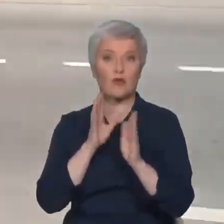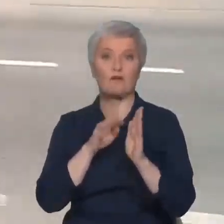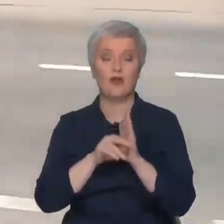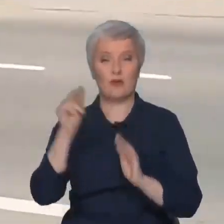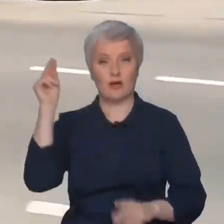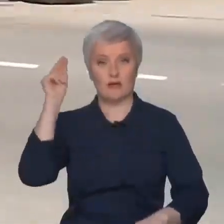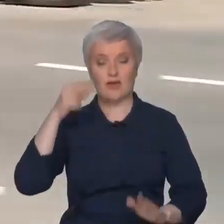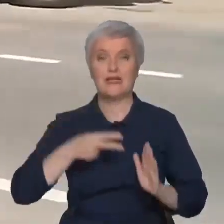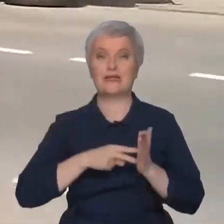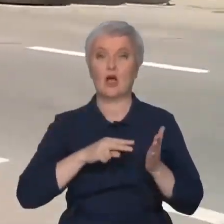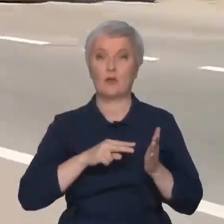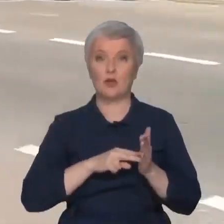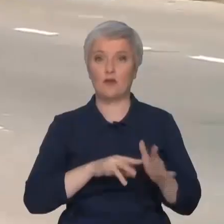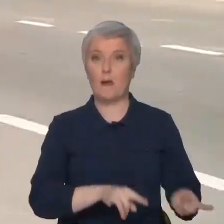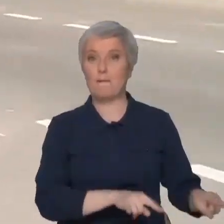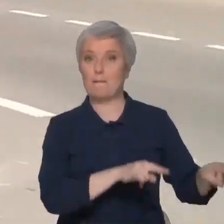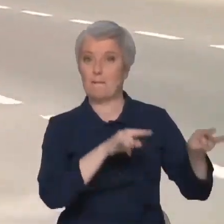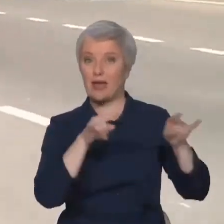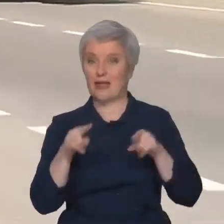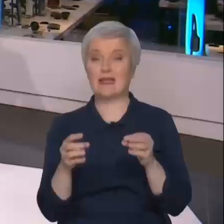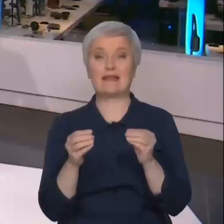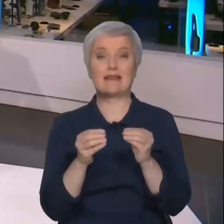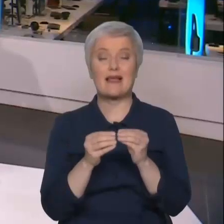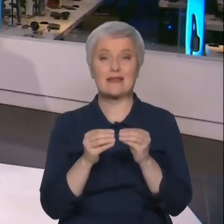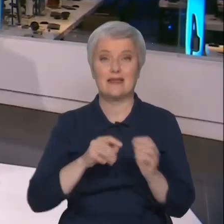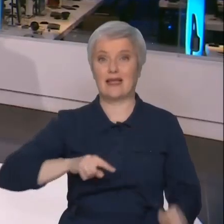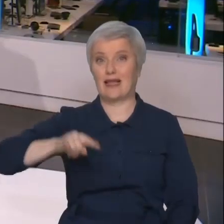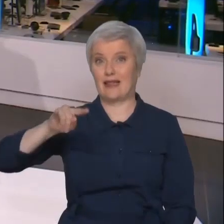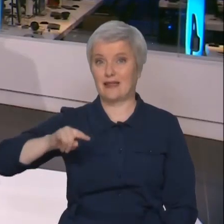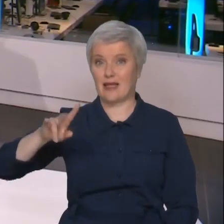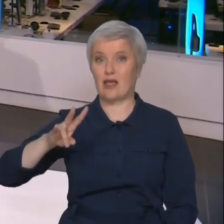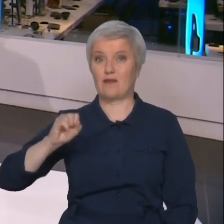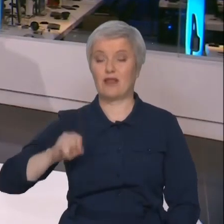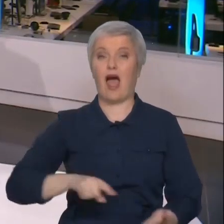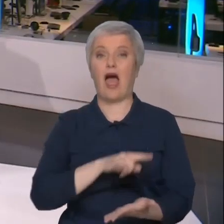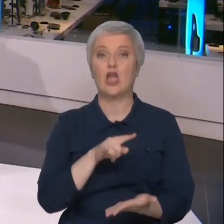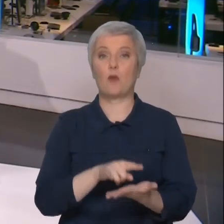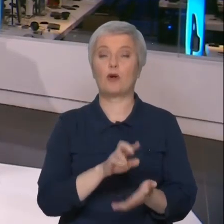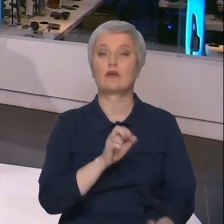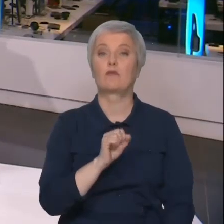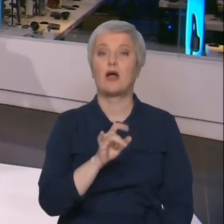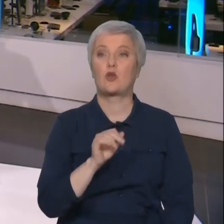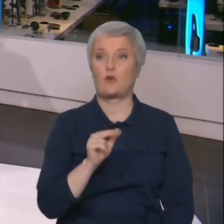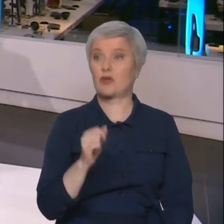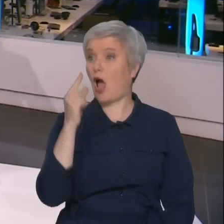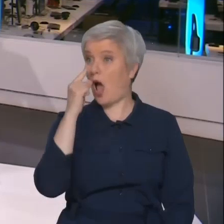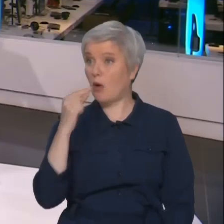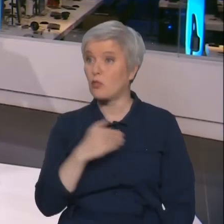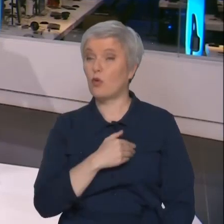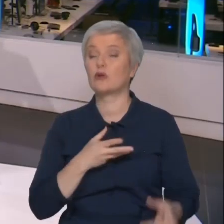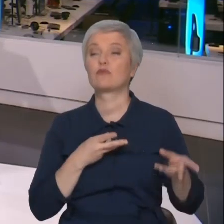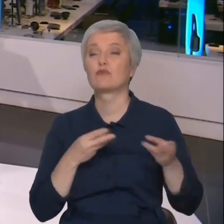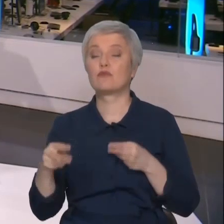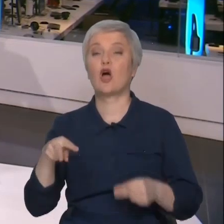переліт 10 літаків на аеродром Барановичі. Тим часом Володимир Путін намагається переконати